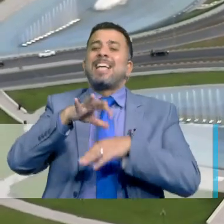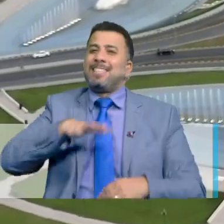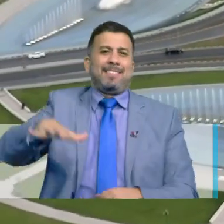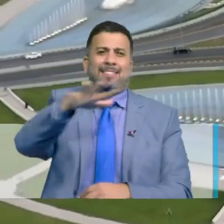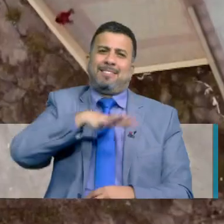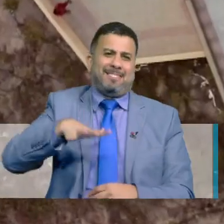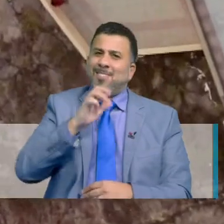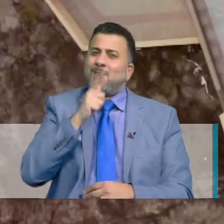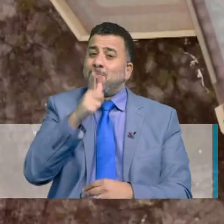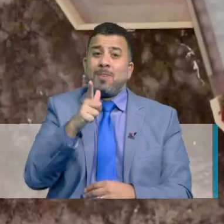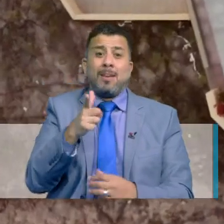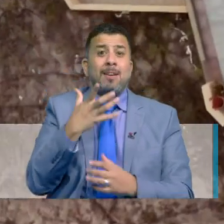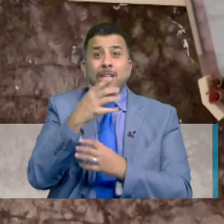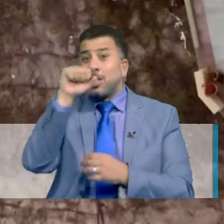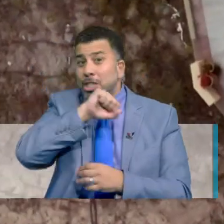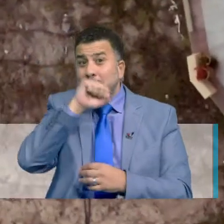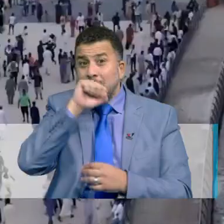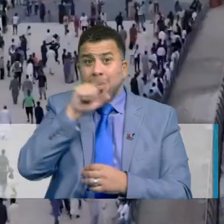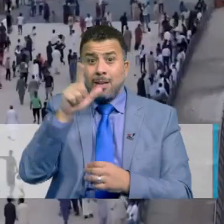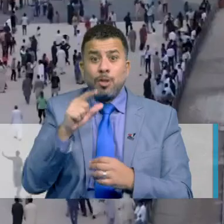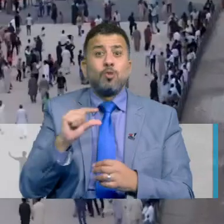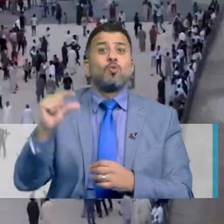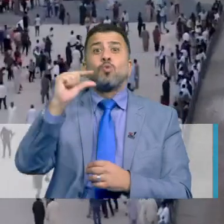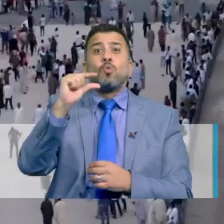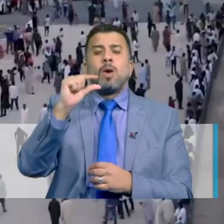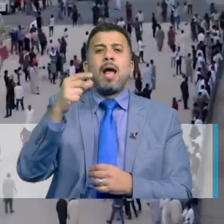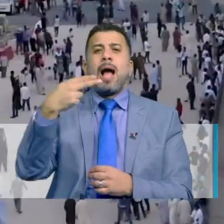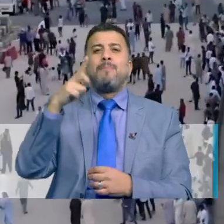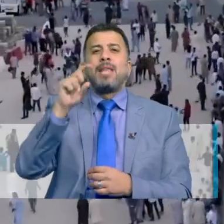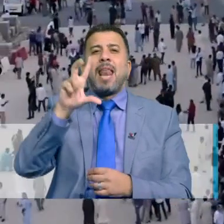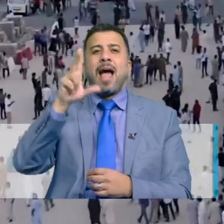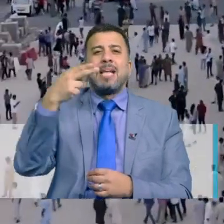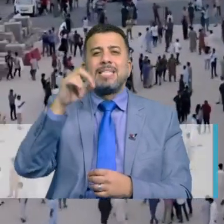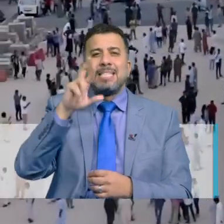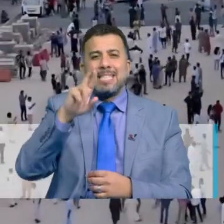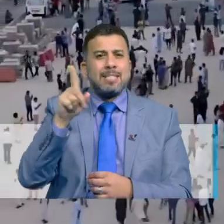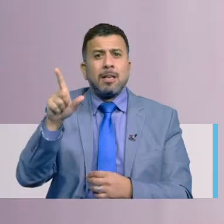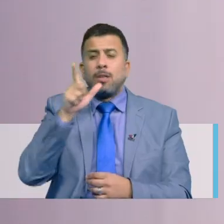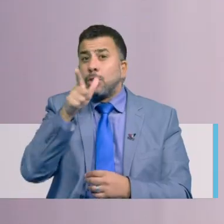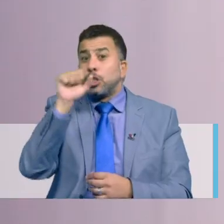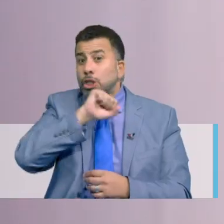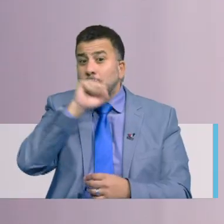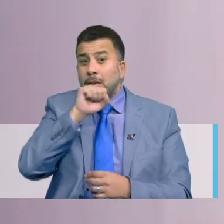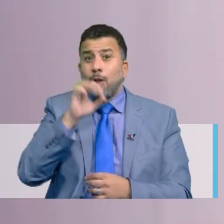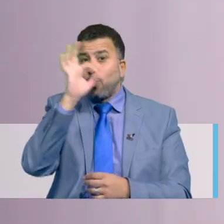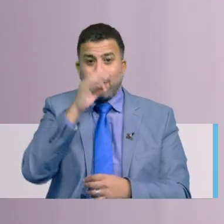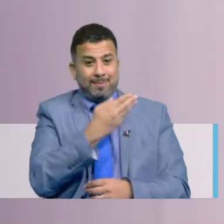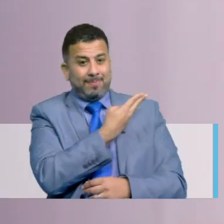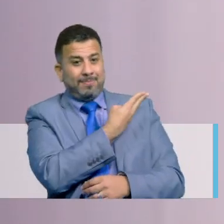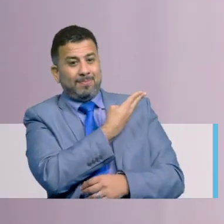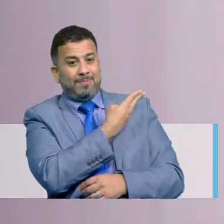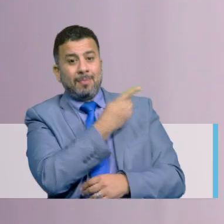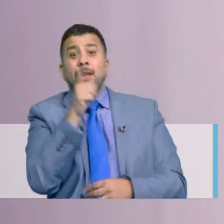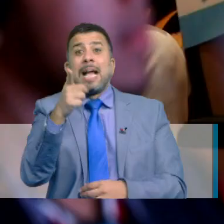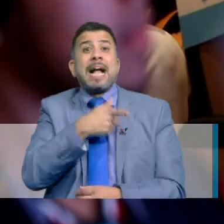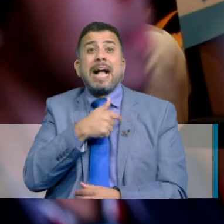لهم نصيبهم من هذا التكريم، حيث حاز سعادة الدكتور عبد العزيز المسلم رئيس معهد الشارقة للتراث على جائزة رجل